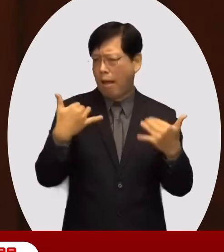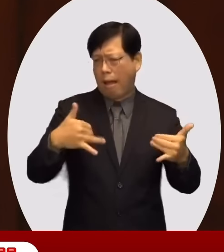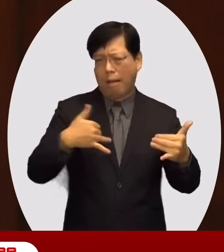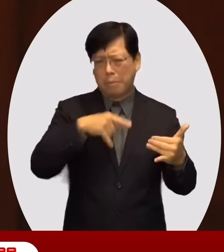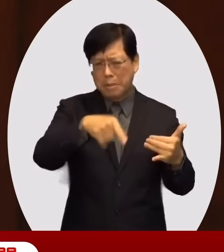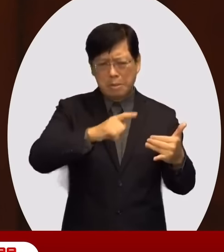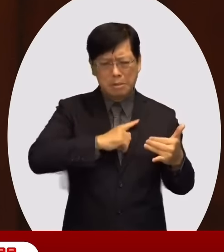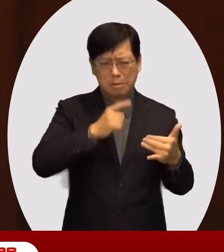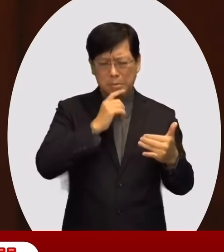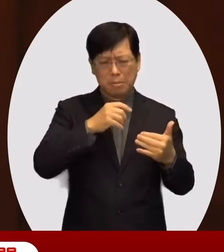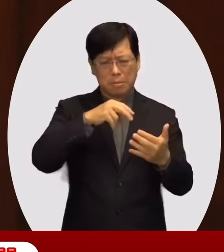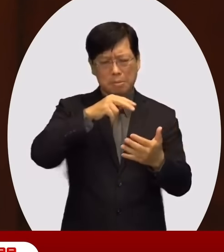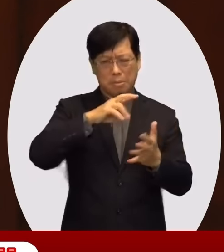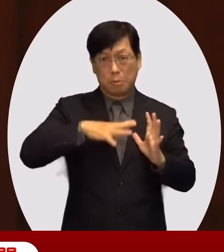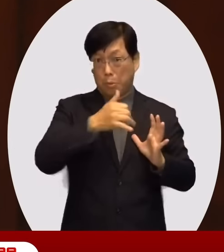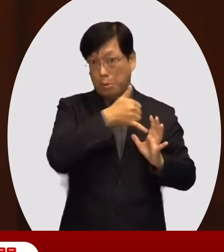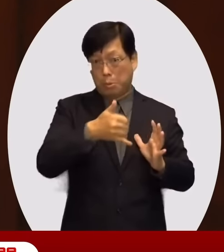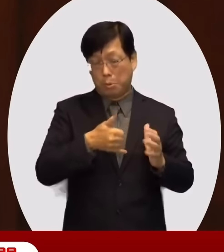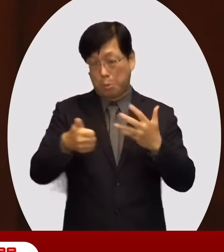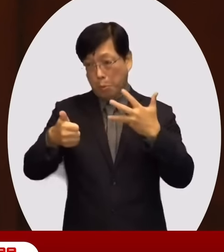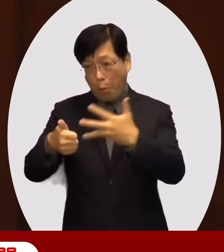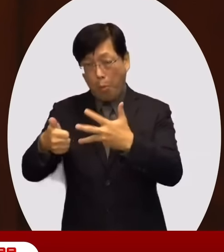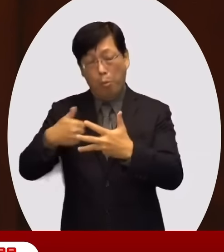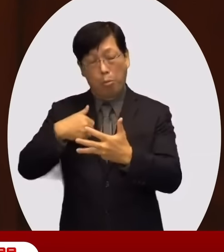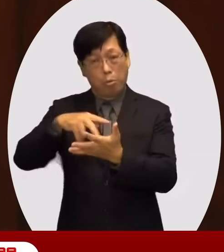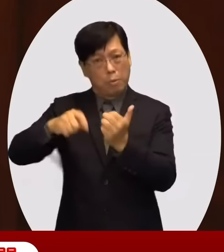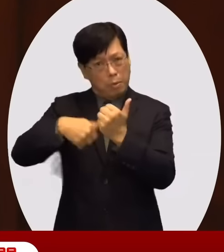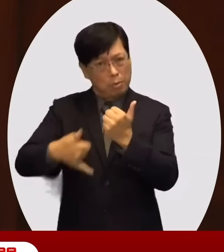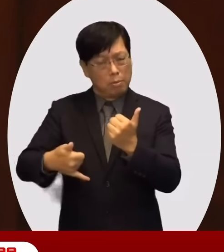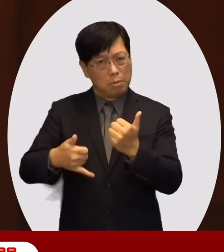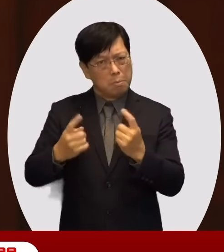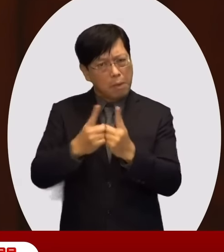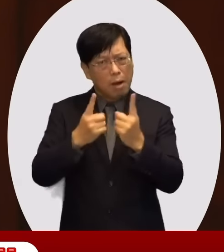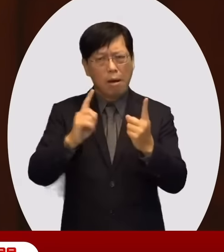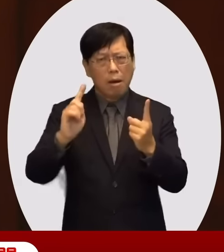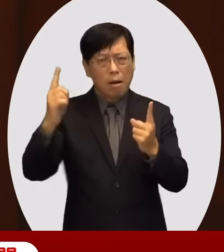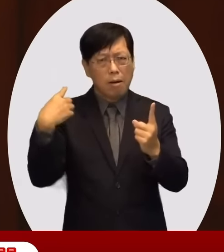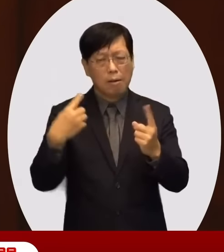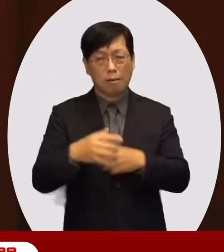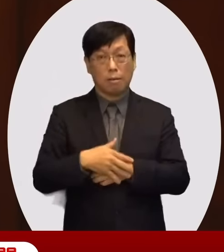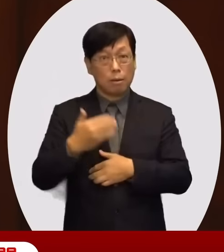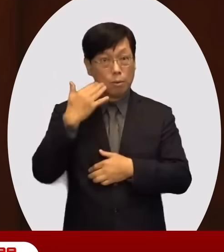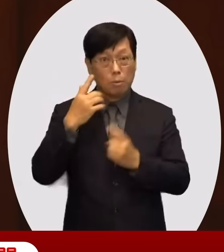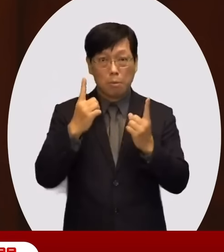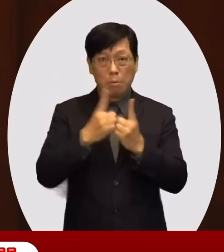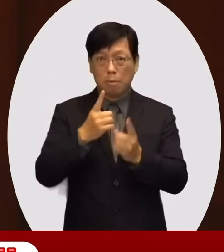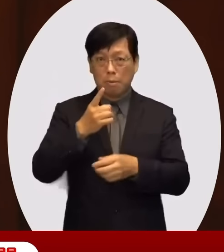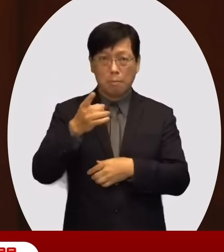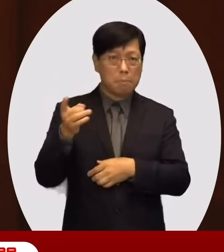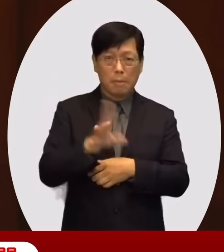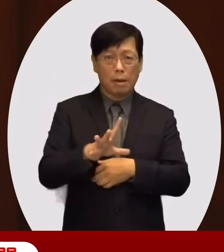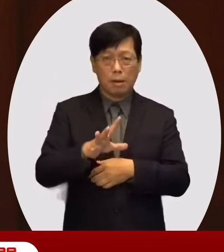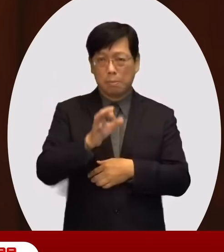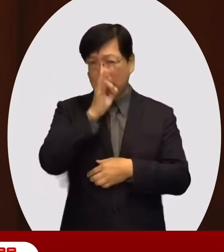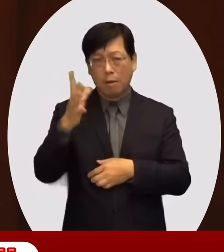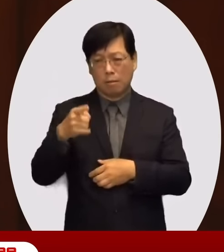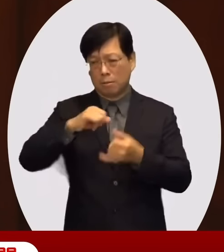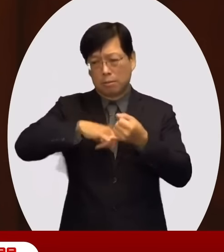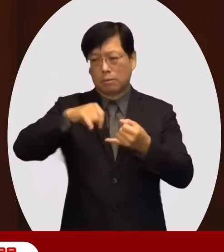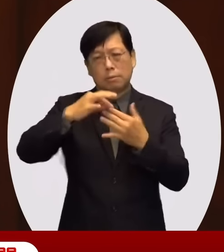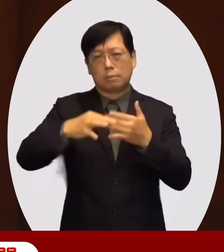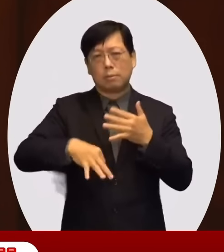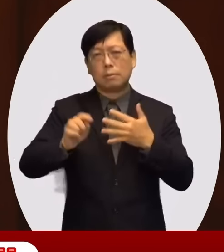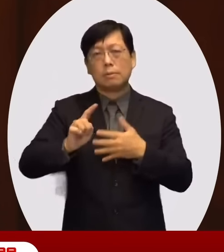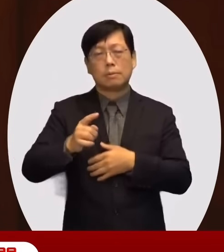委的环节，那么这样的反质询如何可能发生？那如果不可能发生这种反质询的话，干嘛定这个规